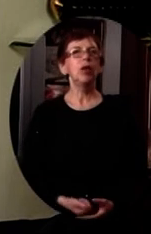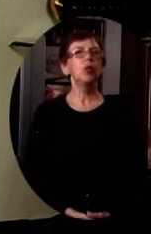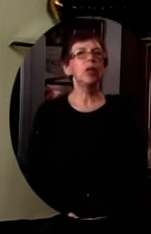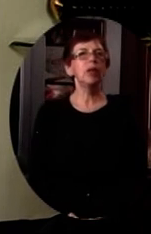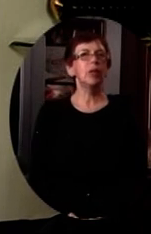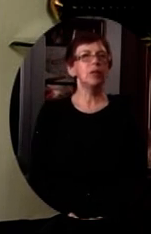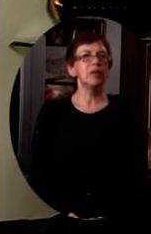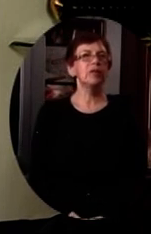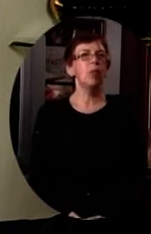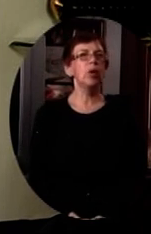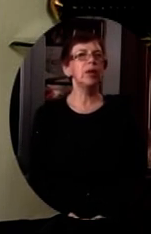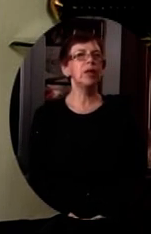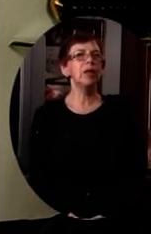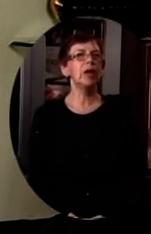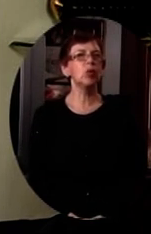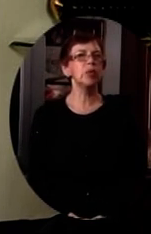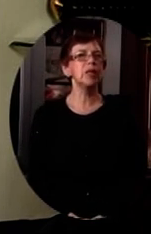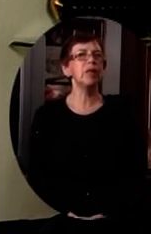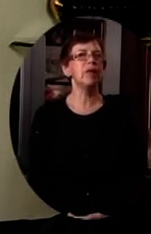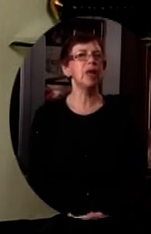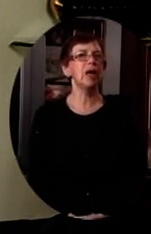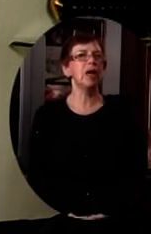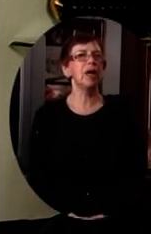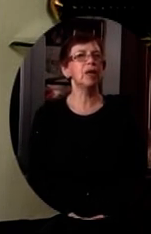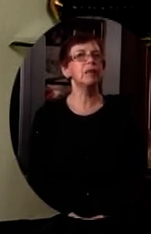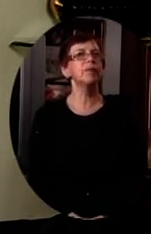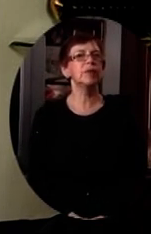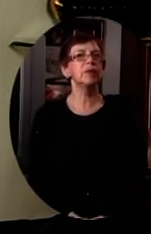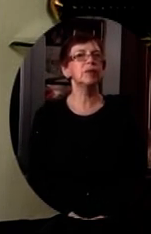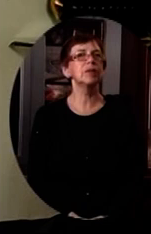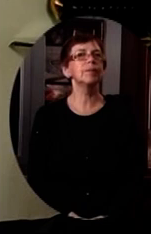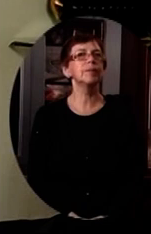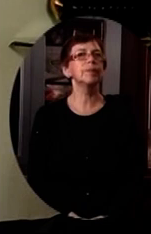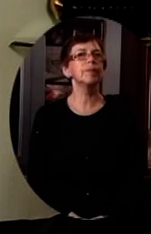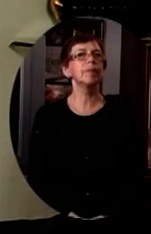לא ידעו את השפה הפולנית, רק רוסית